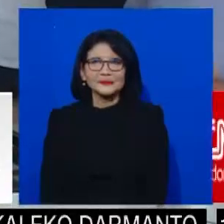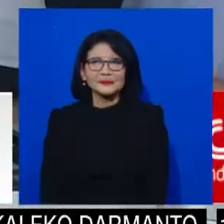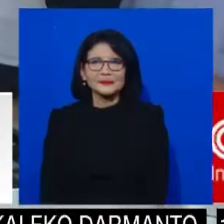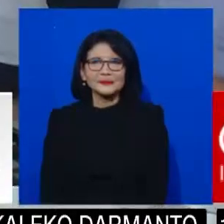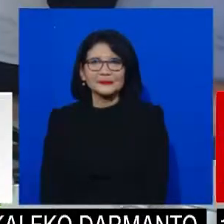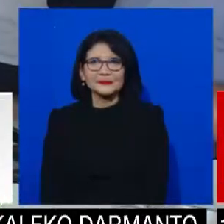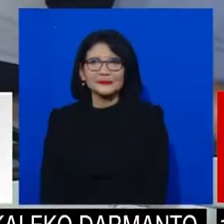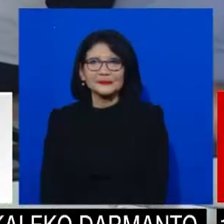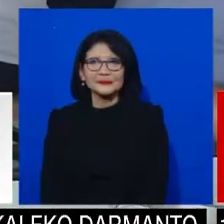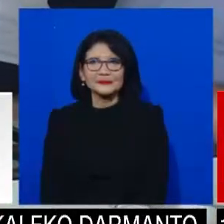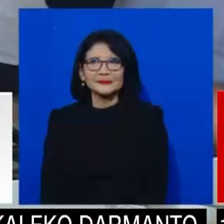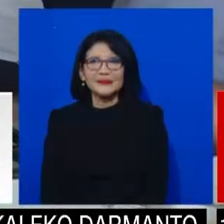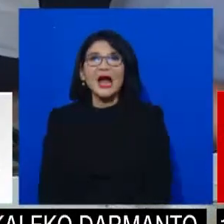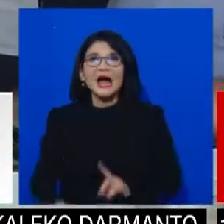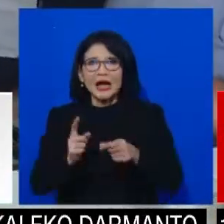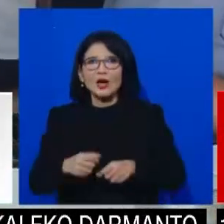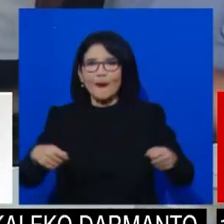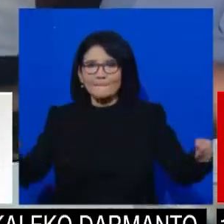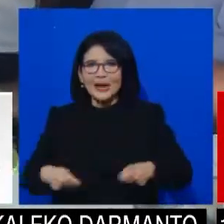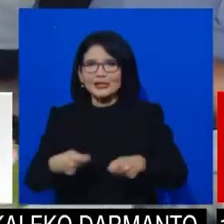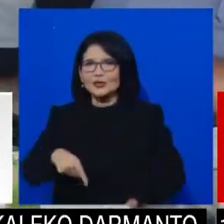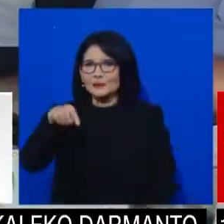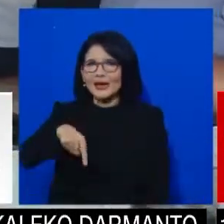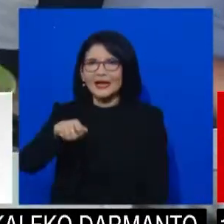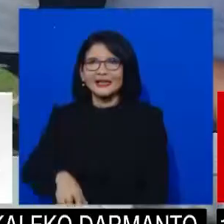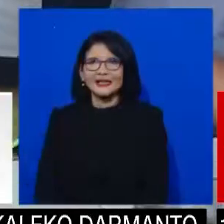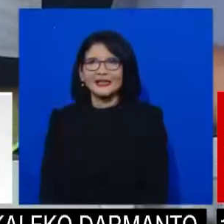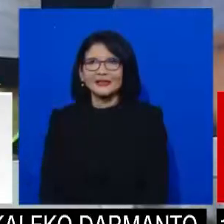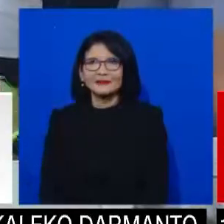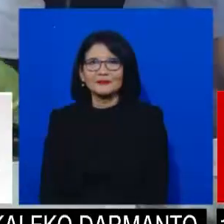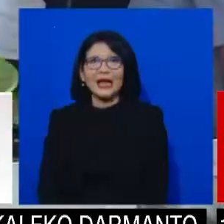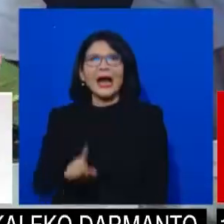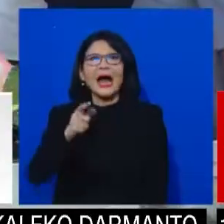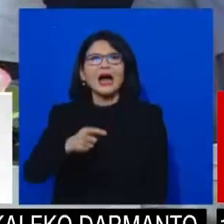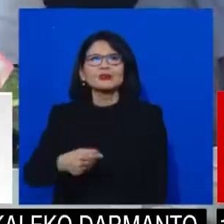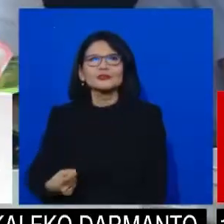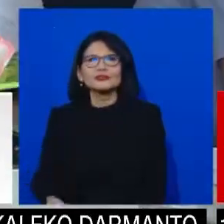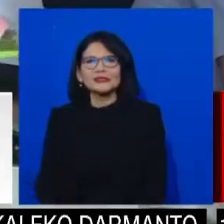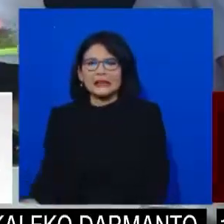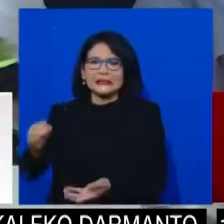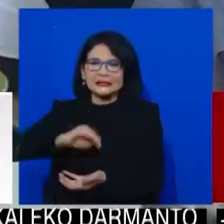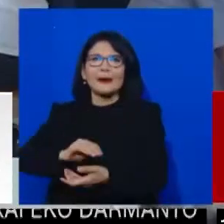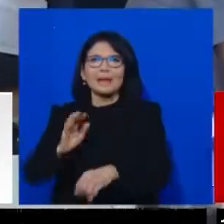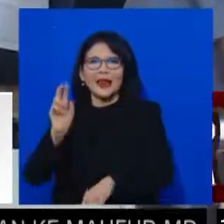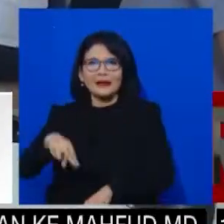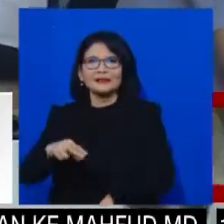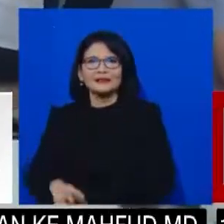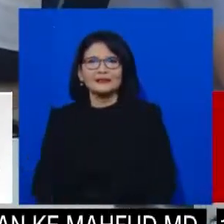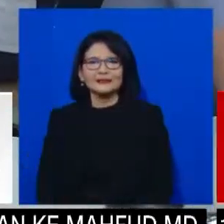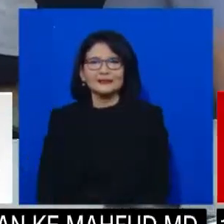Beda emang kalau masak pakai wajan yang ini. Wah, ini bakal kurangnya seporsi. Ntar nambah.